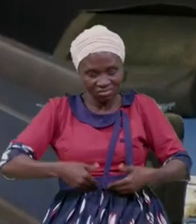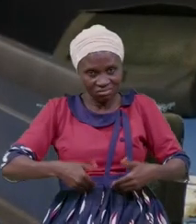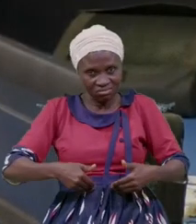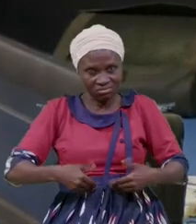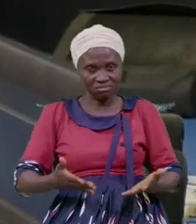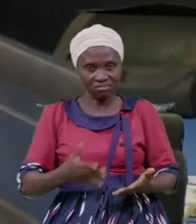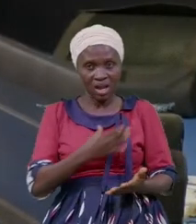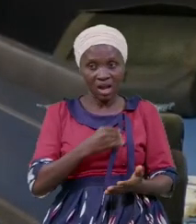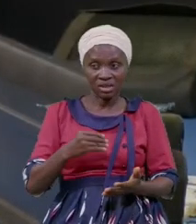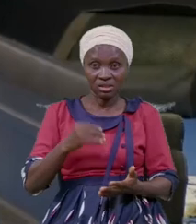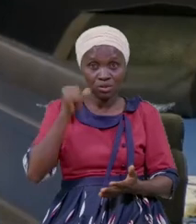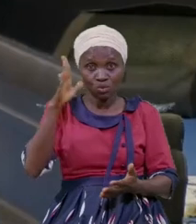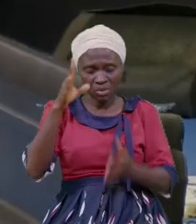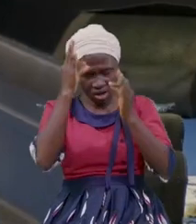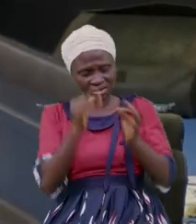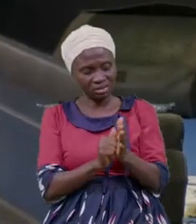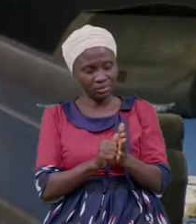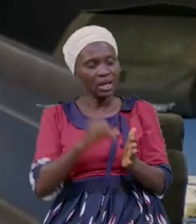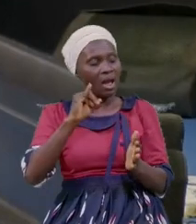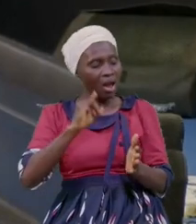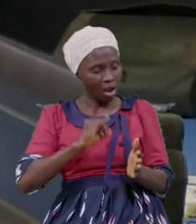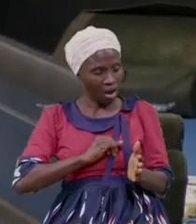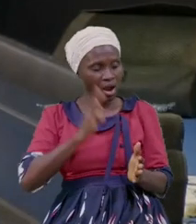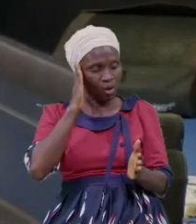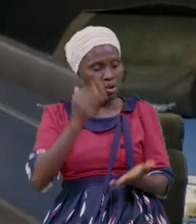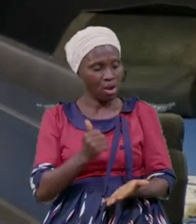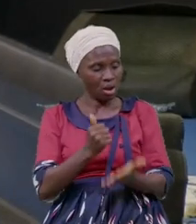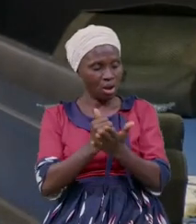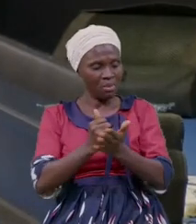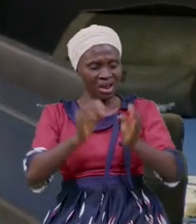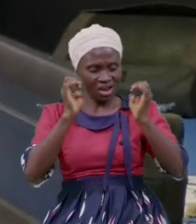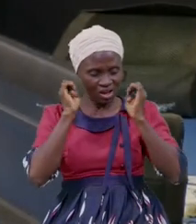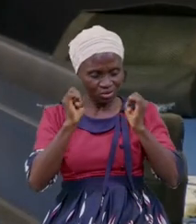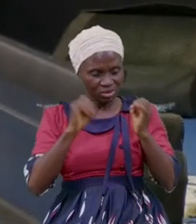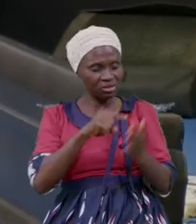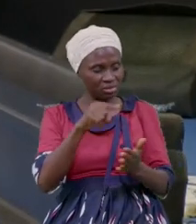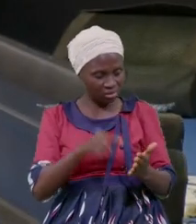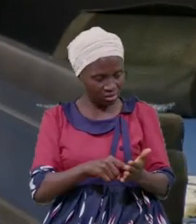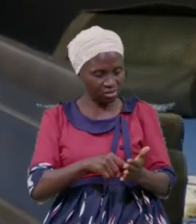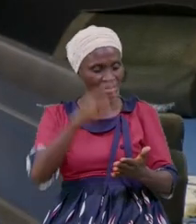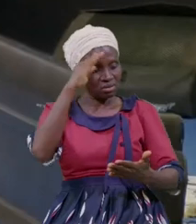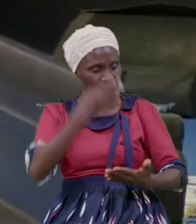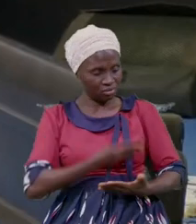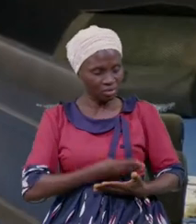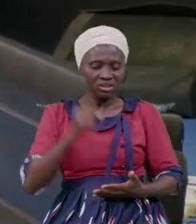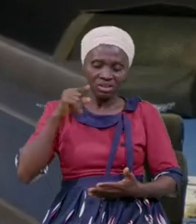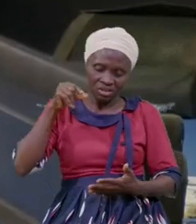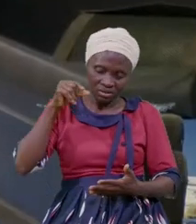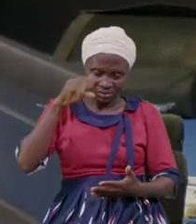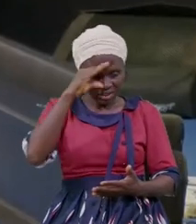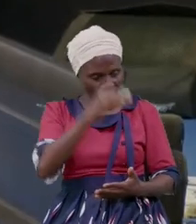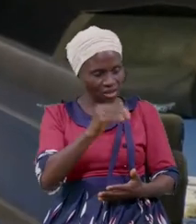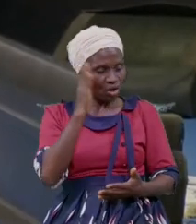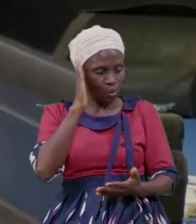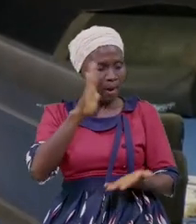décidé qu'elle va éduquer ce fils là et qu'il deviendra un diplômé d'une